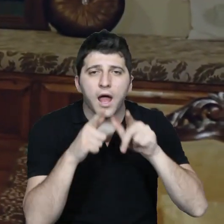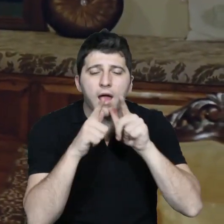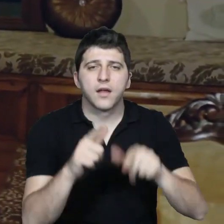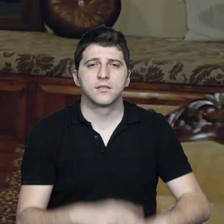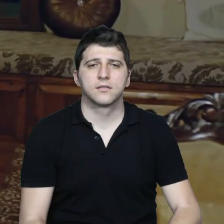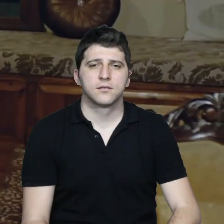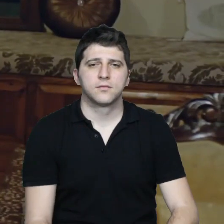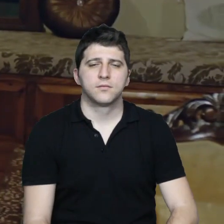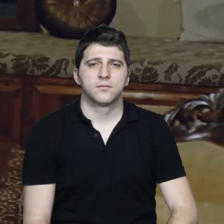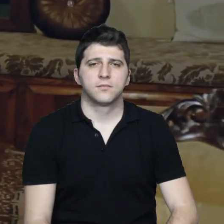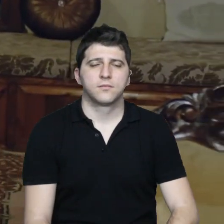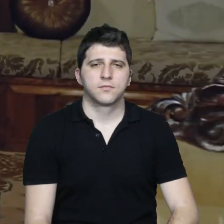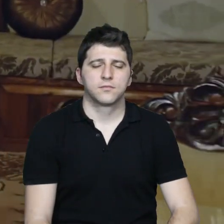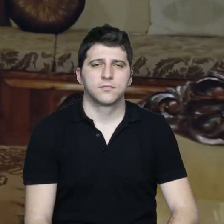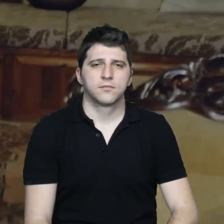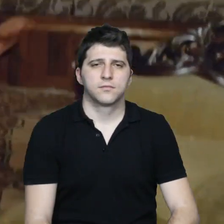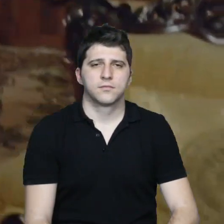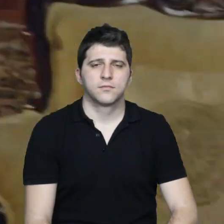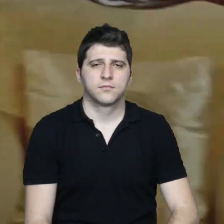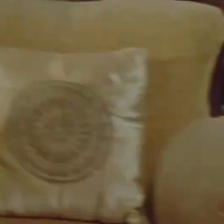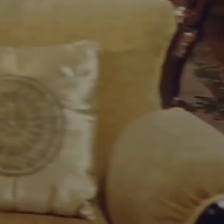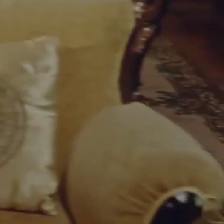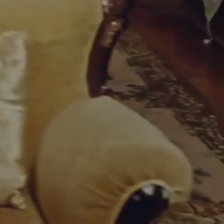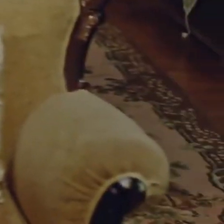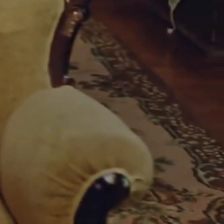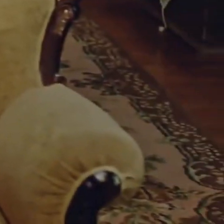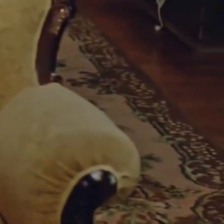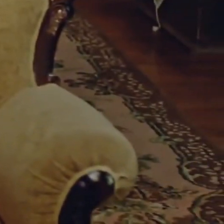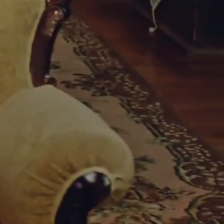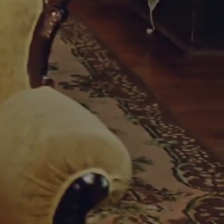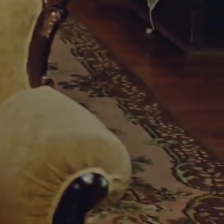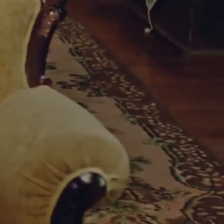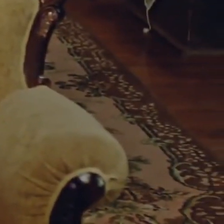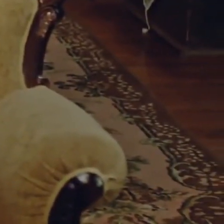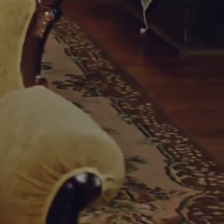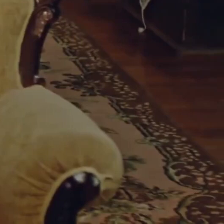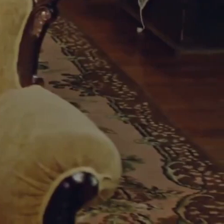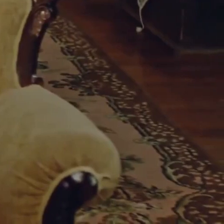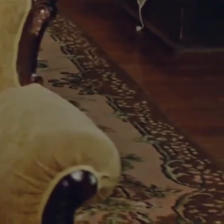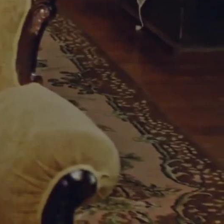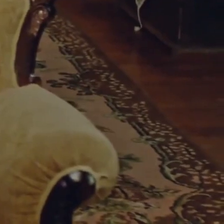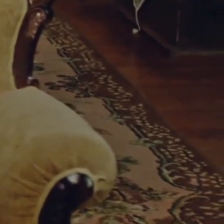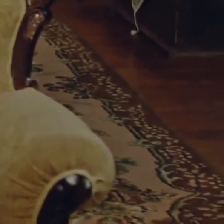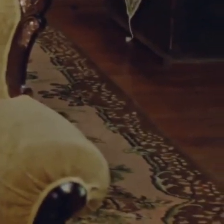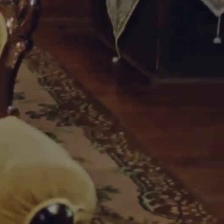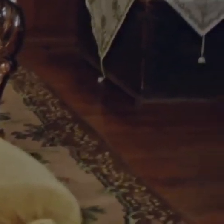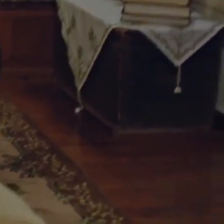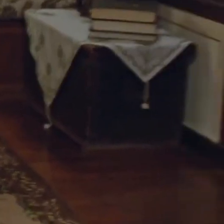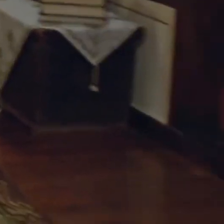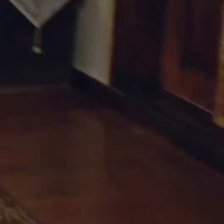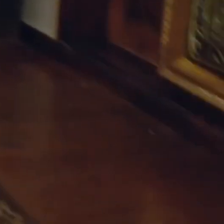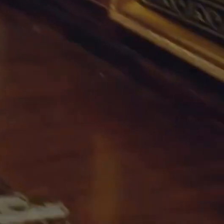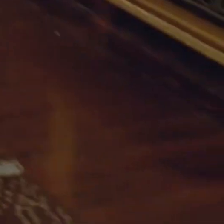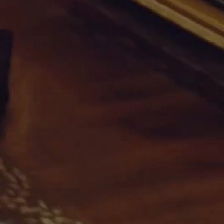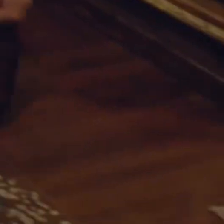kapattı. Eğilip koltuğun arkasına saklandı, kafasını çıkardı, bakıyor. Tam kalkıyordu, gene hızlıca eğildi.